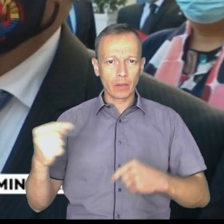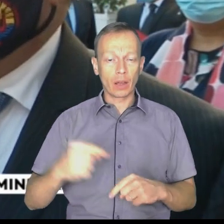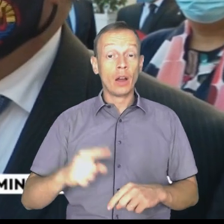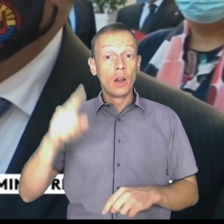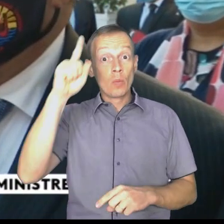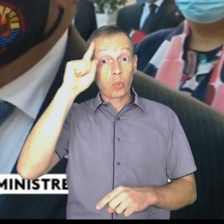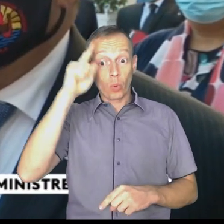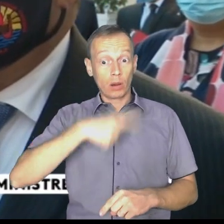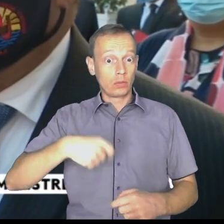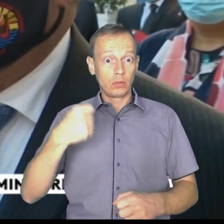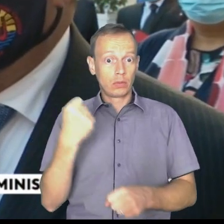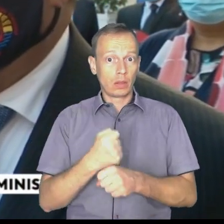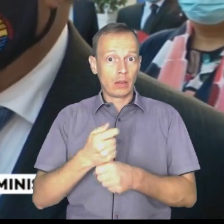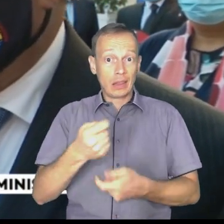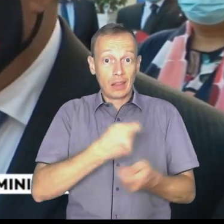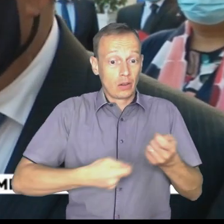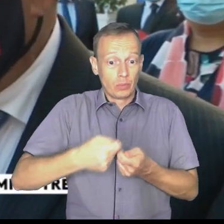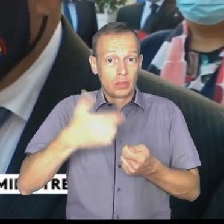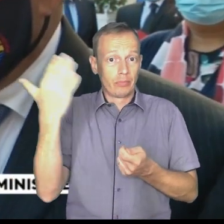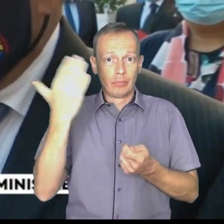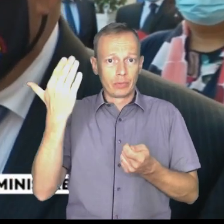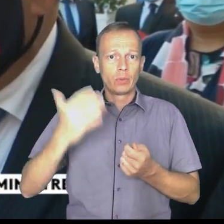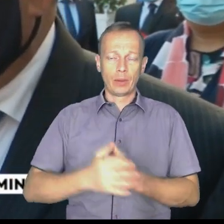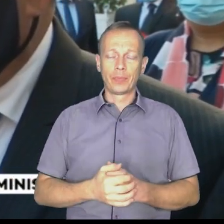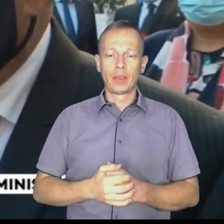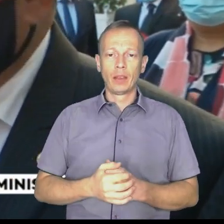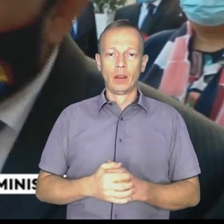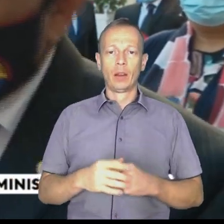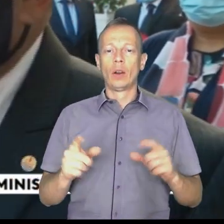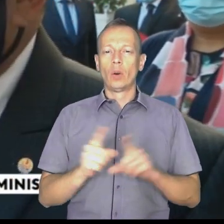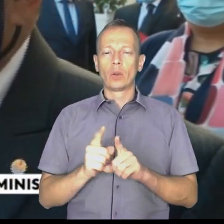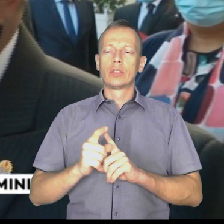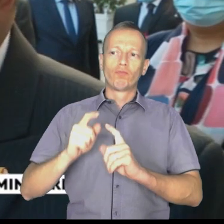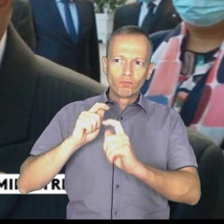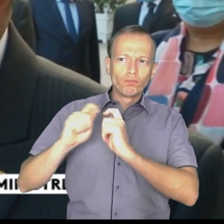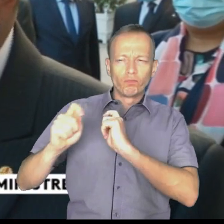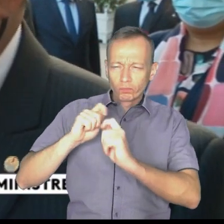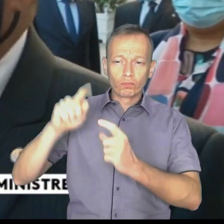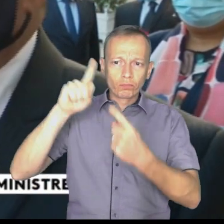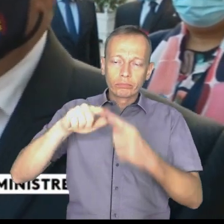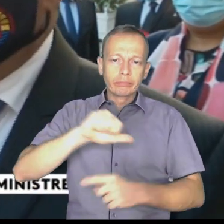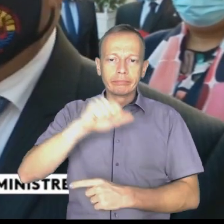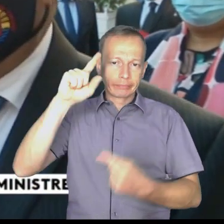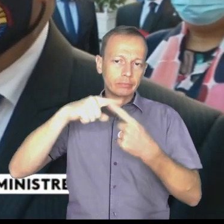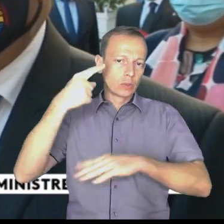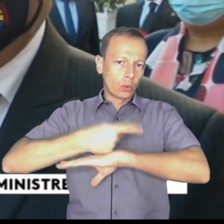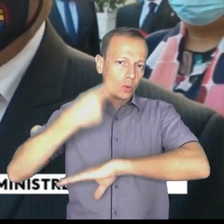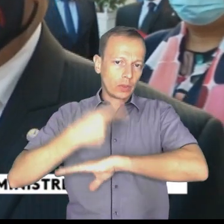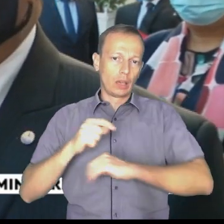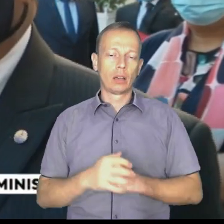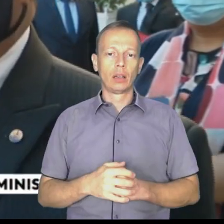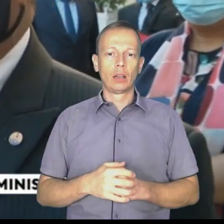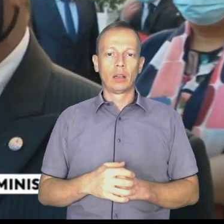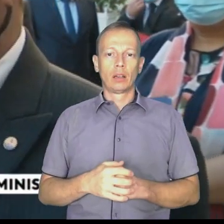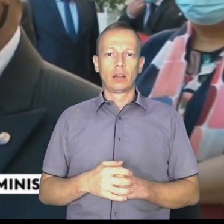c'est l'activité principale de notre territoire. Et les discussions sont autour de ce thème. Et le Premier ministre a